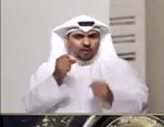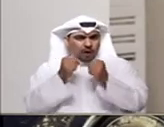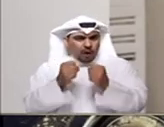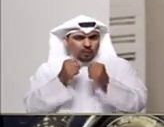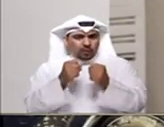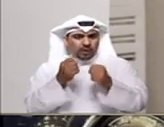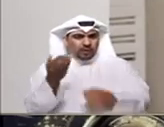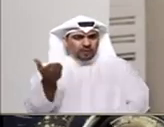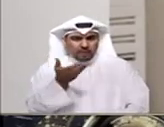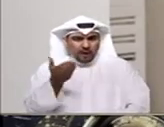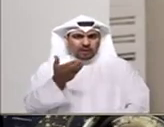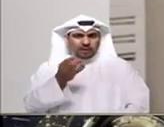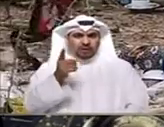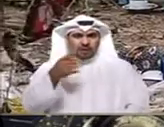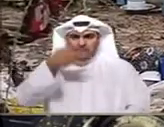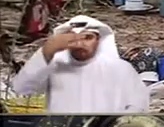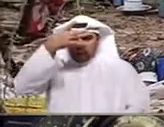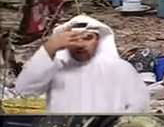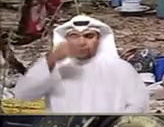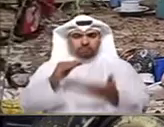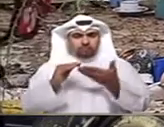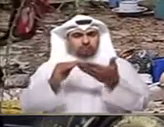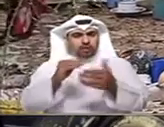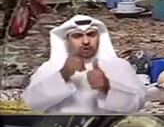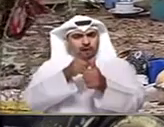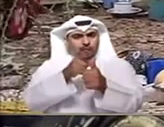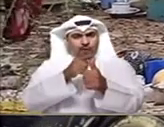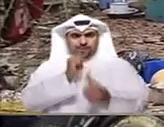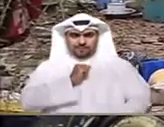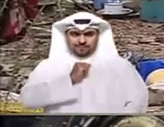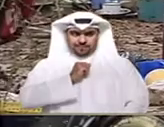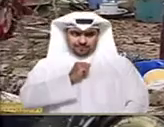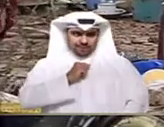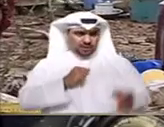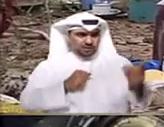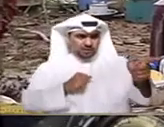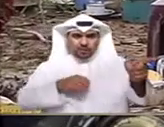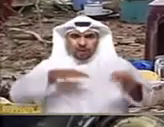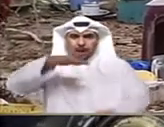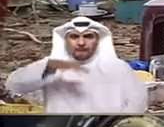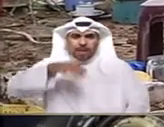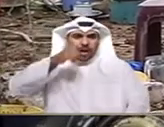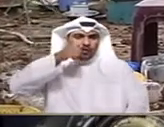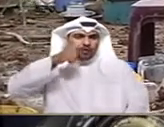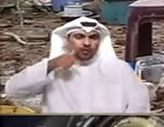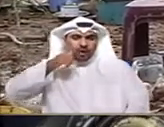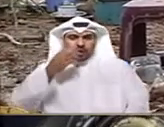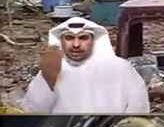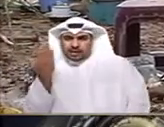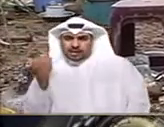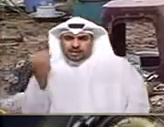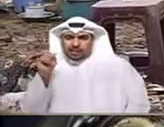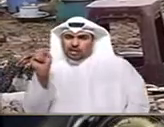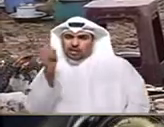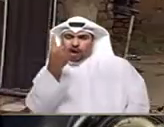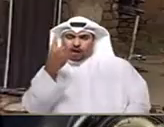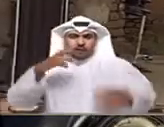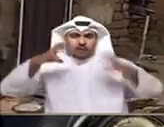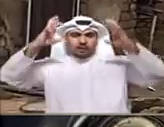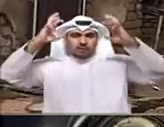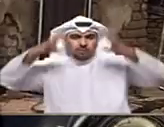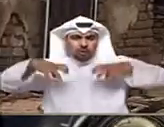التأثير، حسب الحوجة، حسب كده. وكان السودان قد تعرض لموجة من السيول والفيضانات الناجمة عن الأمطار، ما